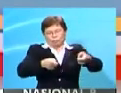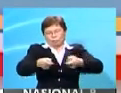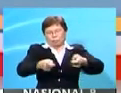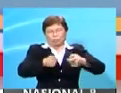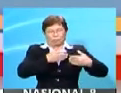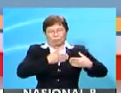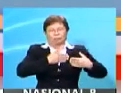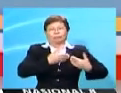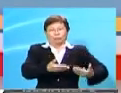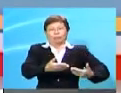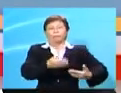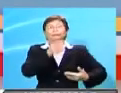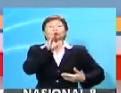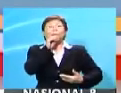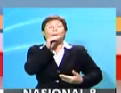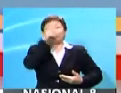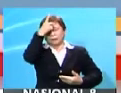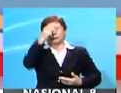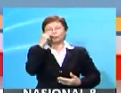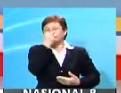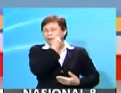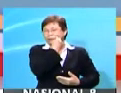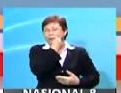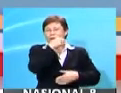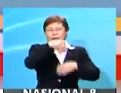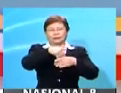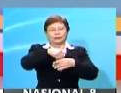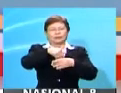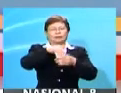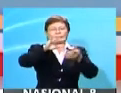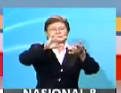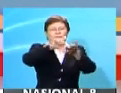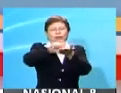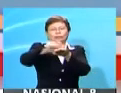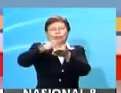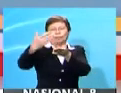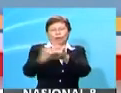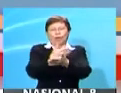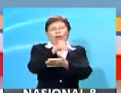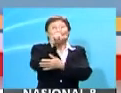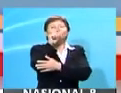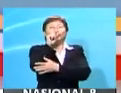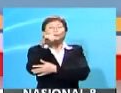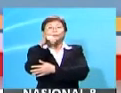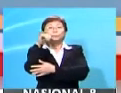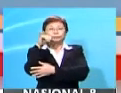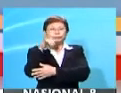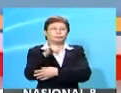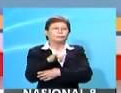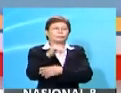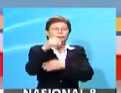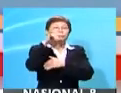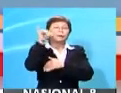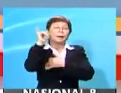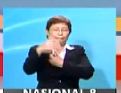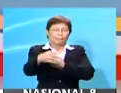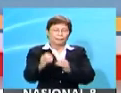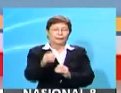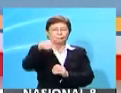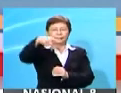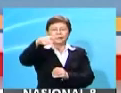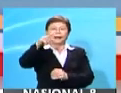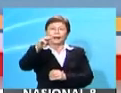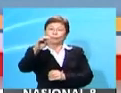komitmen itu disuarakan Perdana Menteri Datuk Seri Najib Tun Razak dalam entri terbarunya di laman Twitter semalam pejabat Perdana Menteri pmo